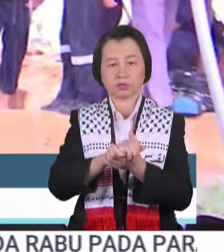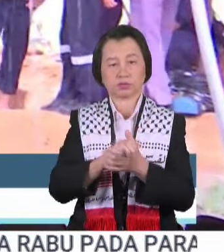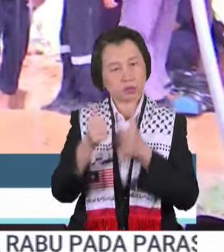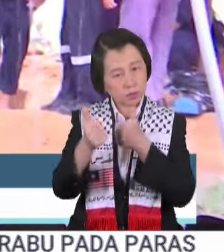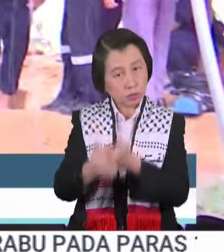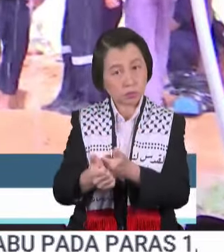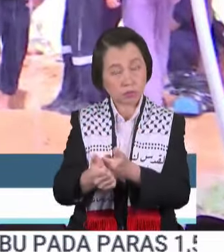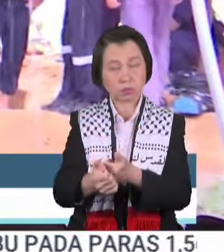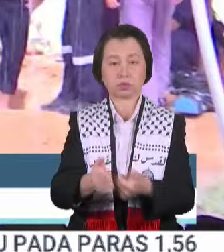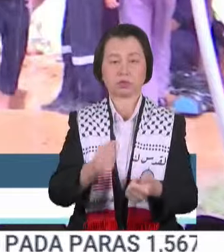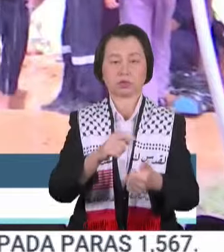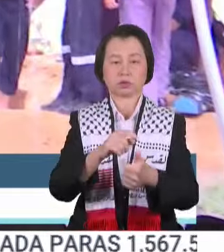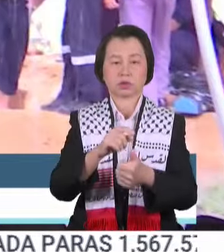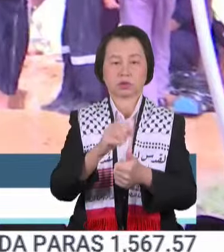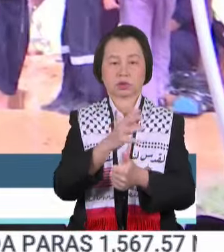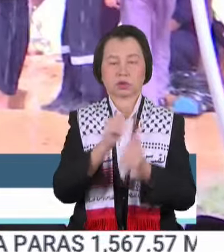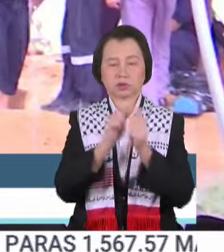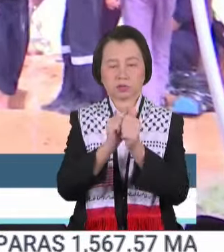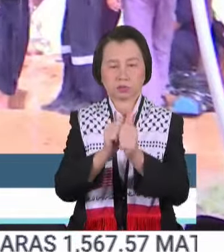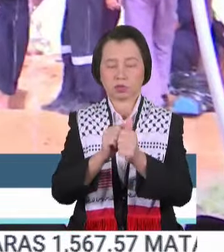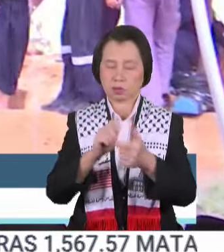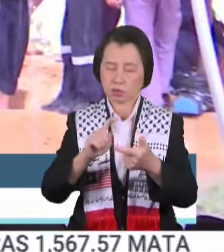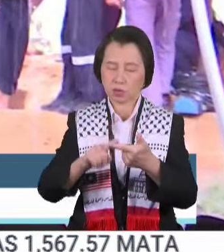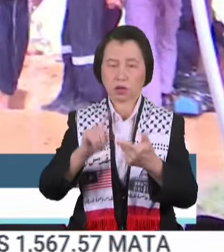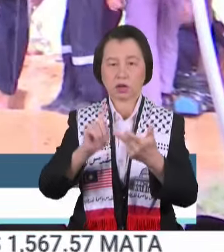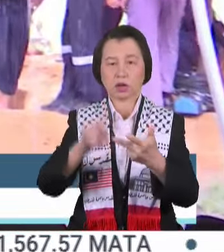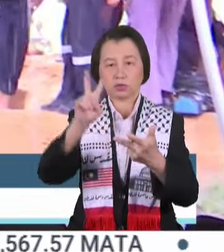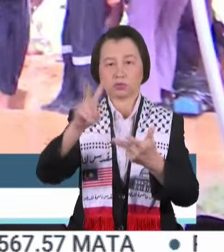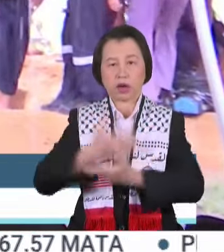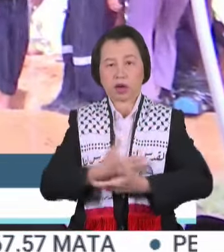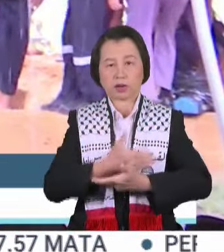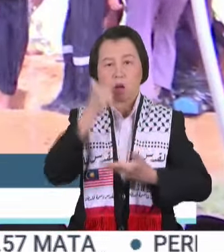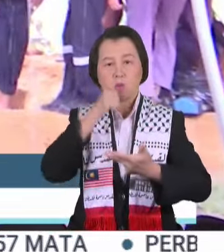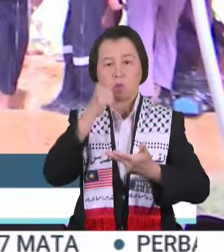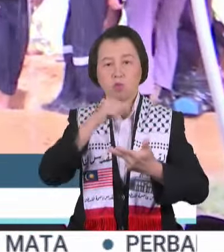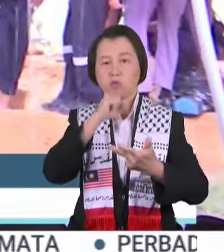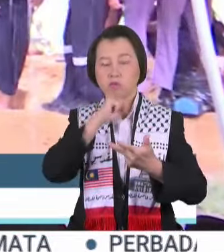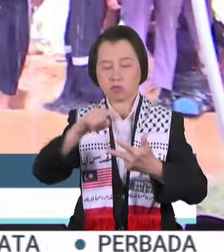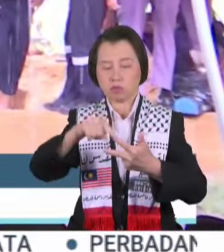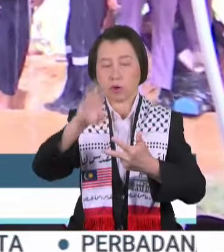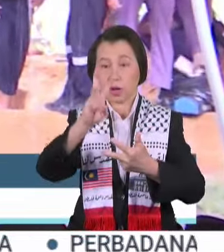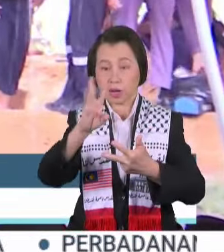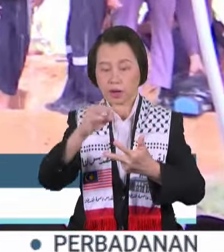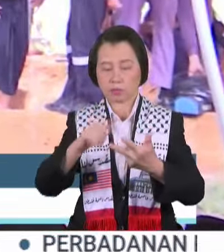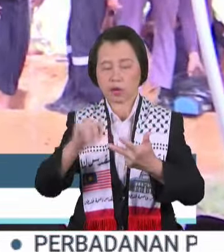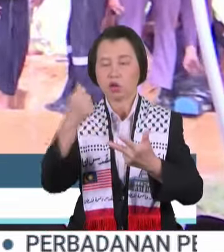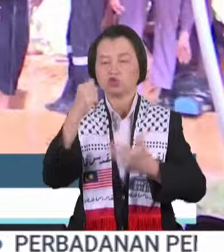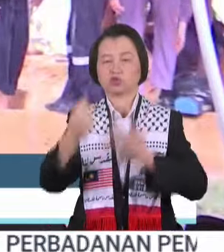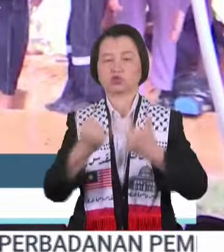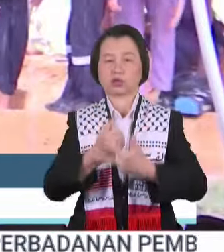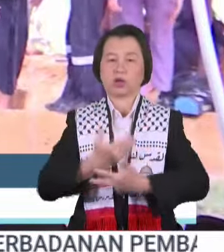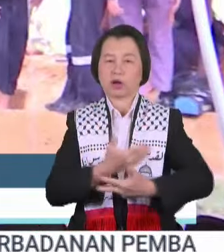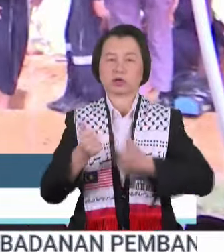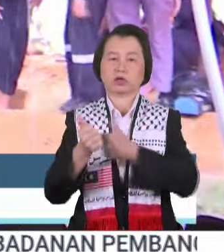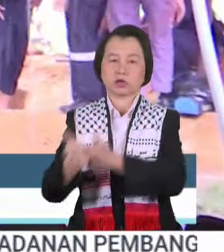Allahyarham Nur Syuhada Jamil bersama dua anak perempuan mereka berusia 6 dan 10 tahun.